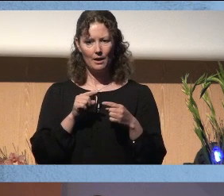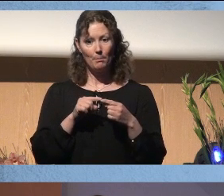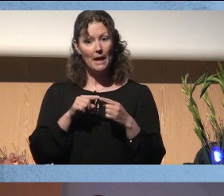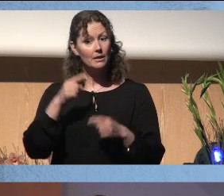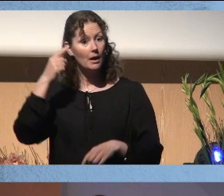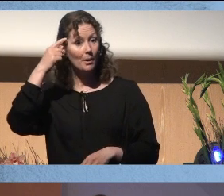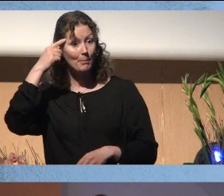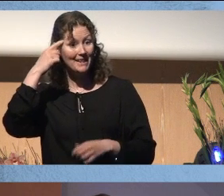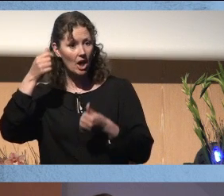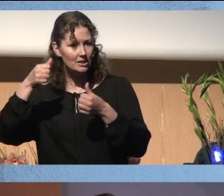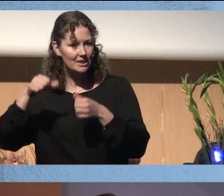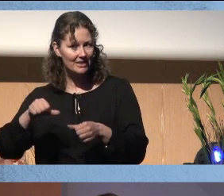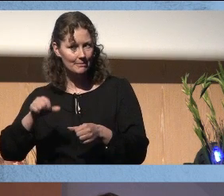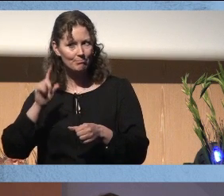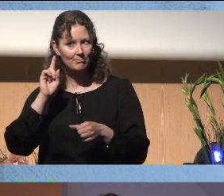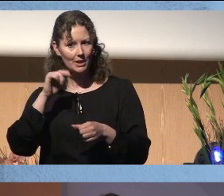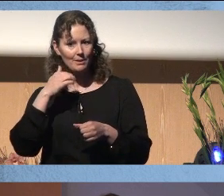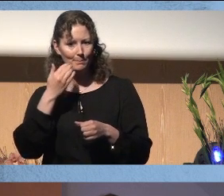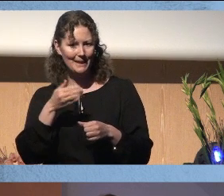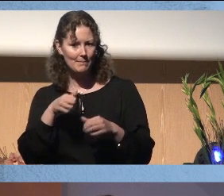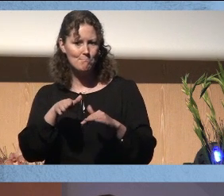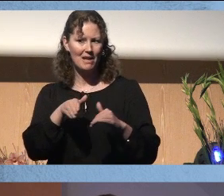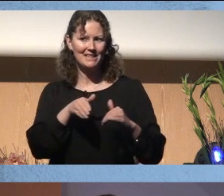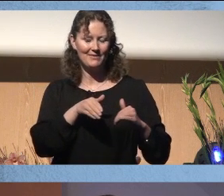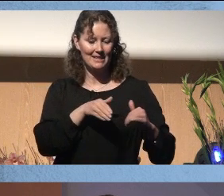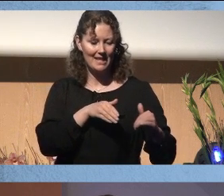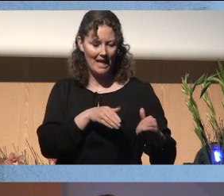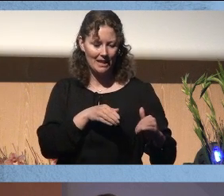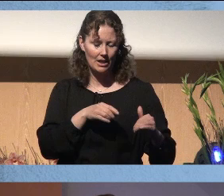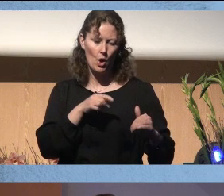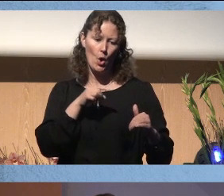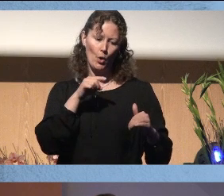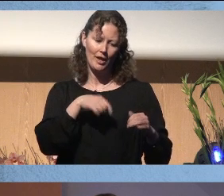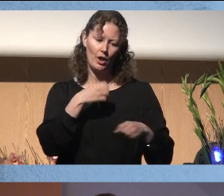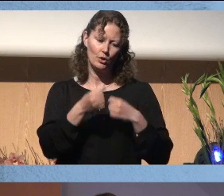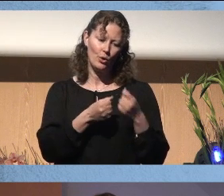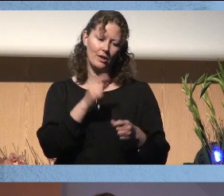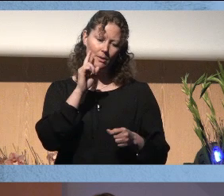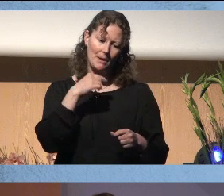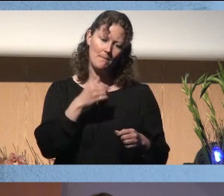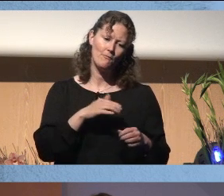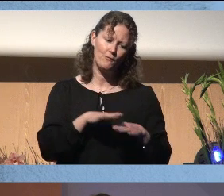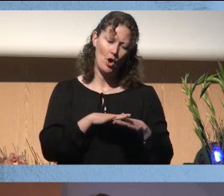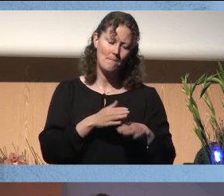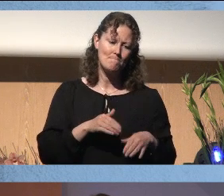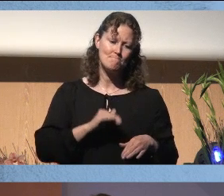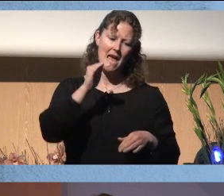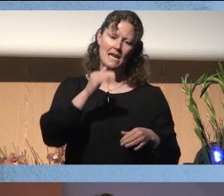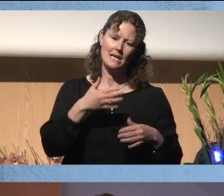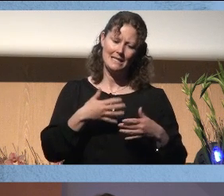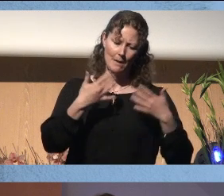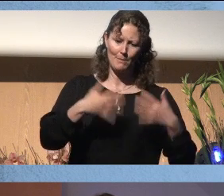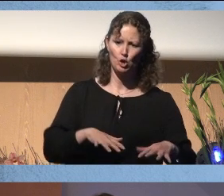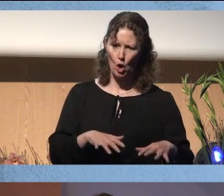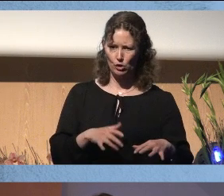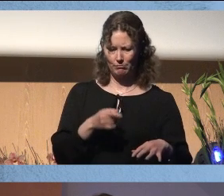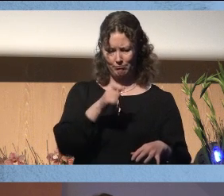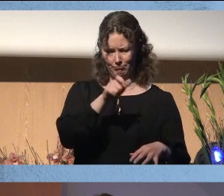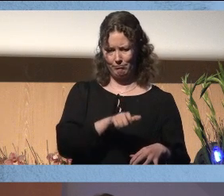svikt kan de virke passiviserende og øke følelsen av hjelpeløshet hos den som mottaker.